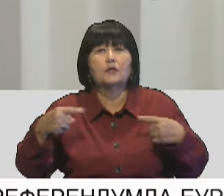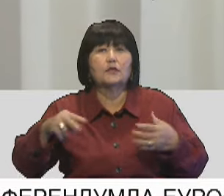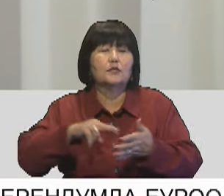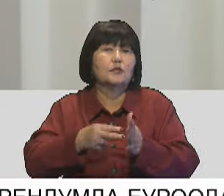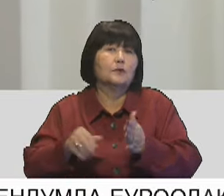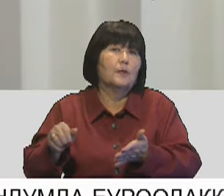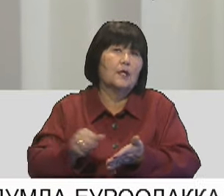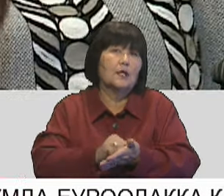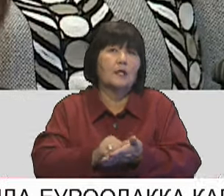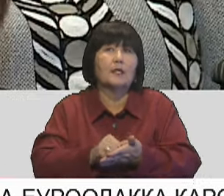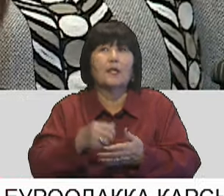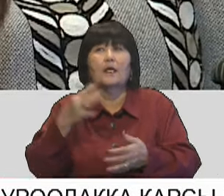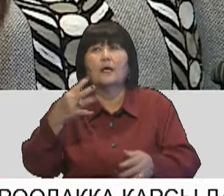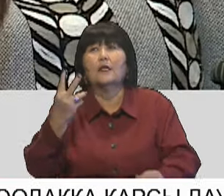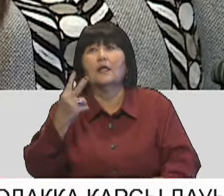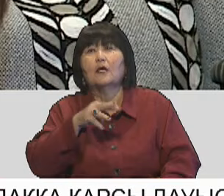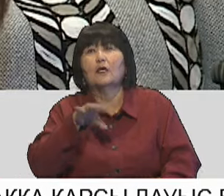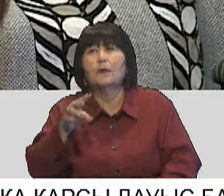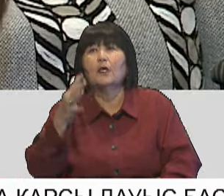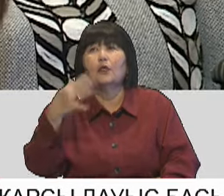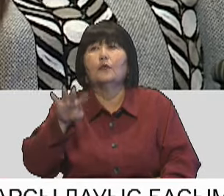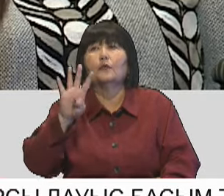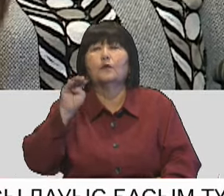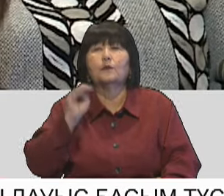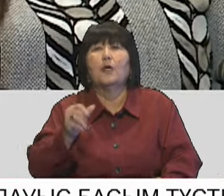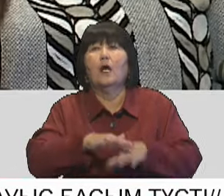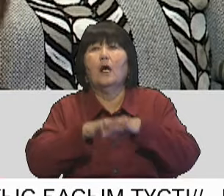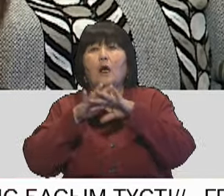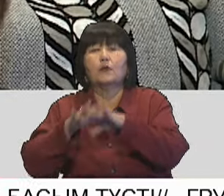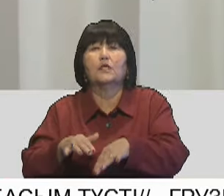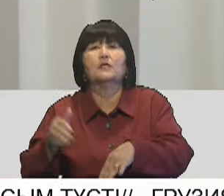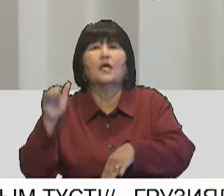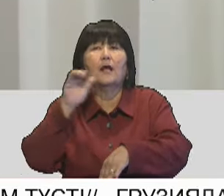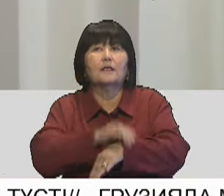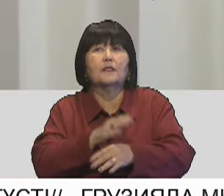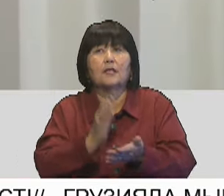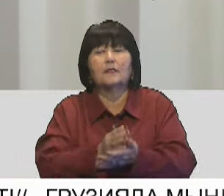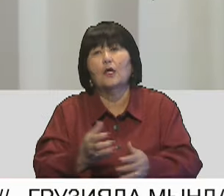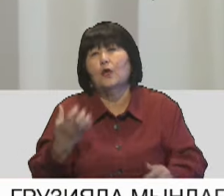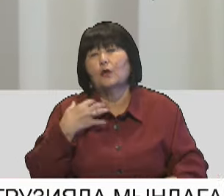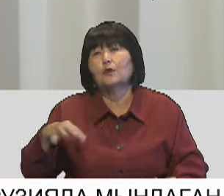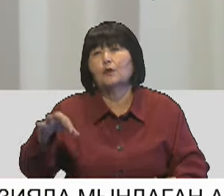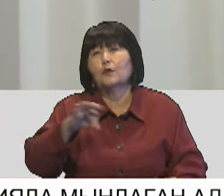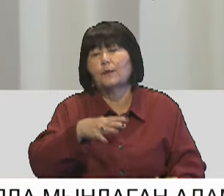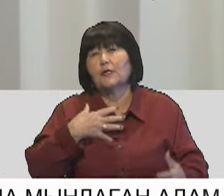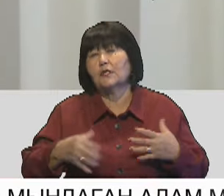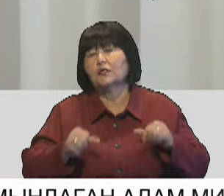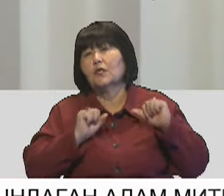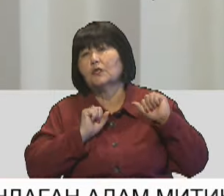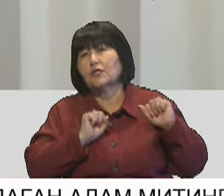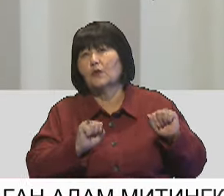şotlarına 42 milyon 54 mıñ teñge audaru faktisi anıqtaldı. Qızılorda oblısı boyunşa densaulıq